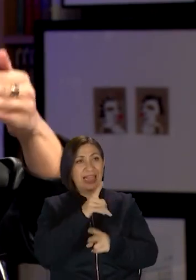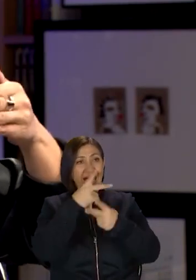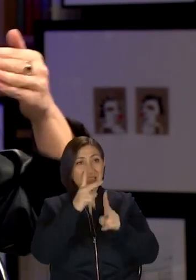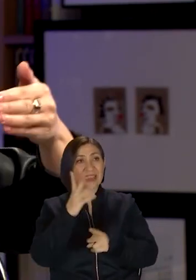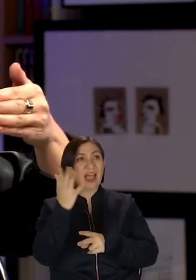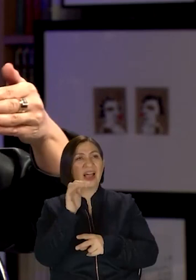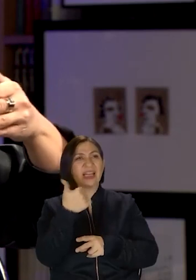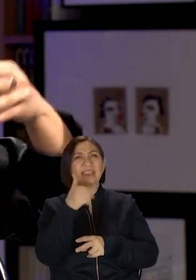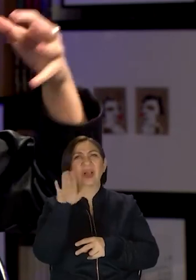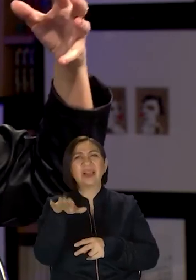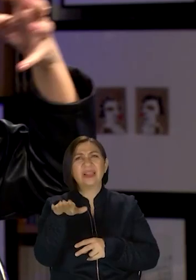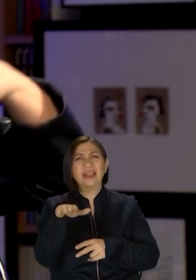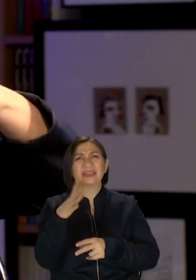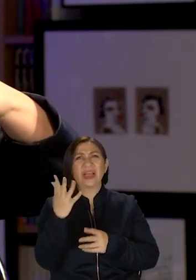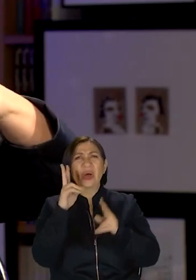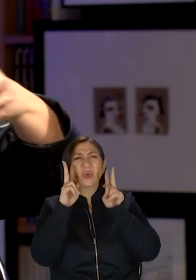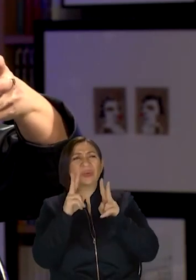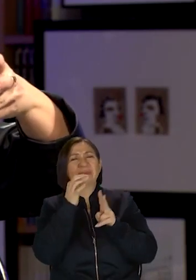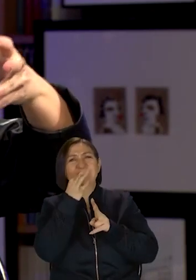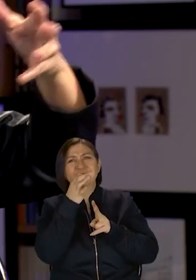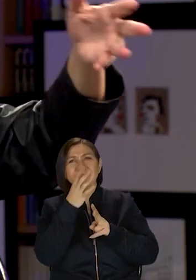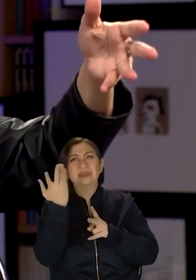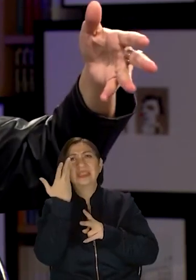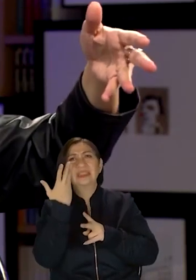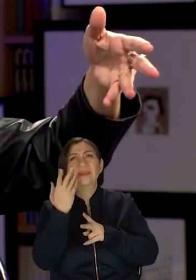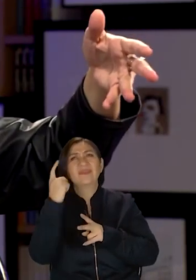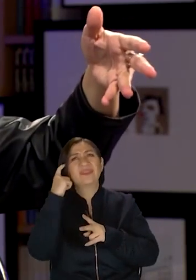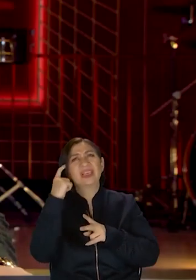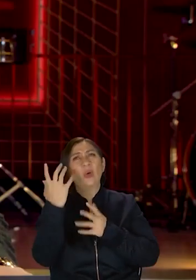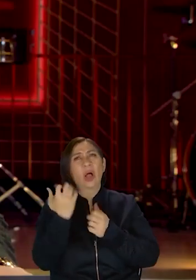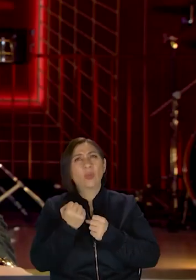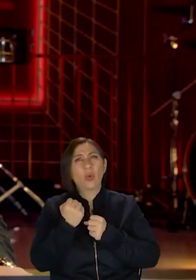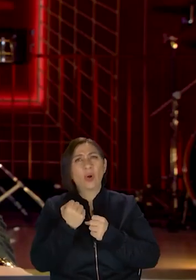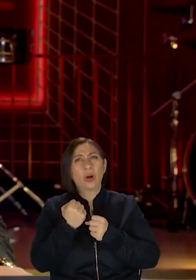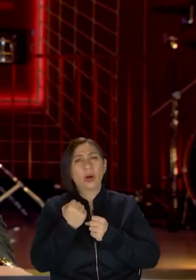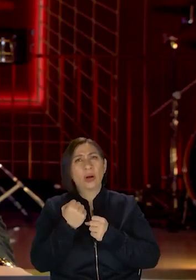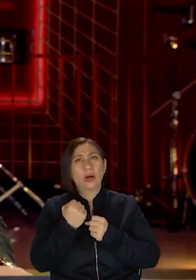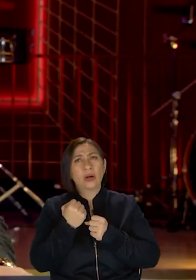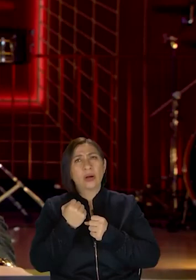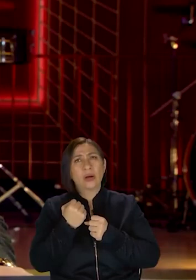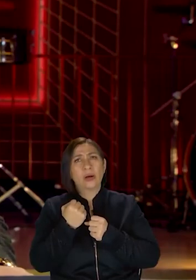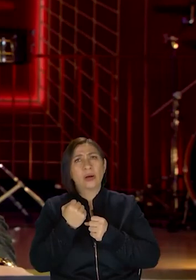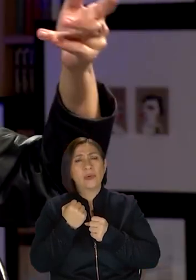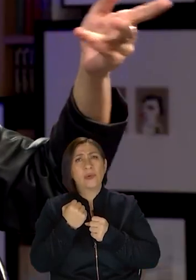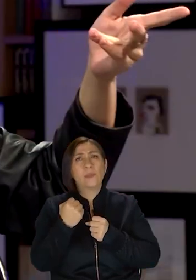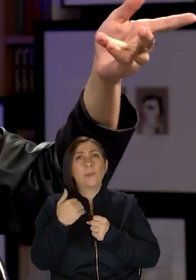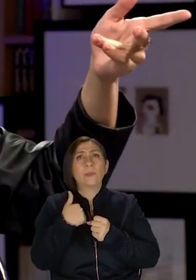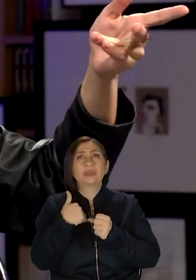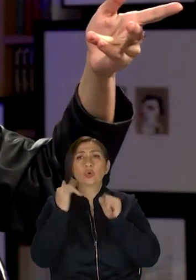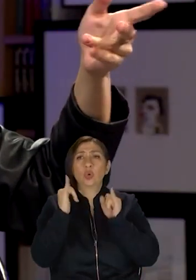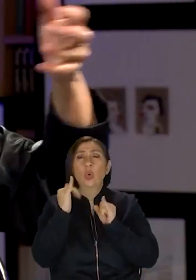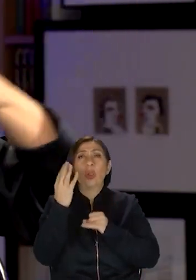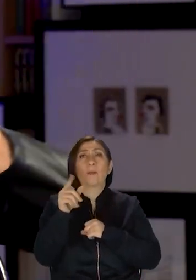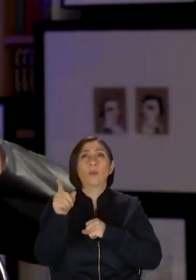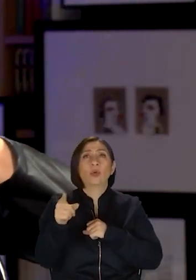daha kalitesi düşük, daha görseli düşük bir şey seyredip bir fikir sahibi oluyorlar haremle ilgili. Yani bence kötü olan